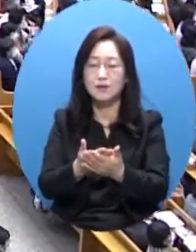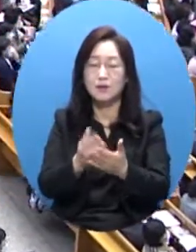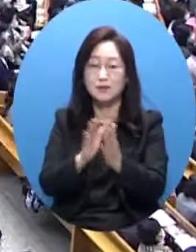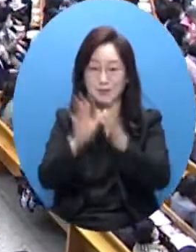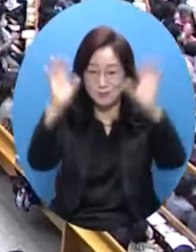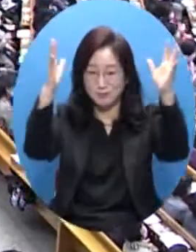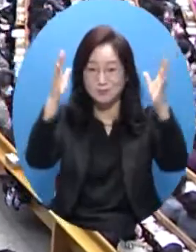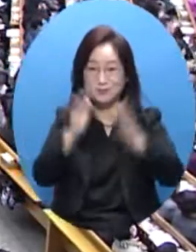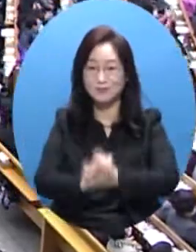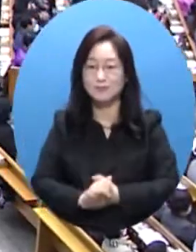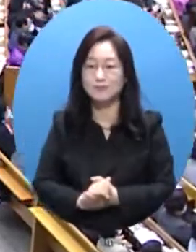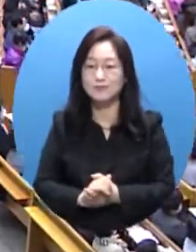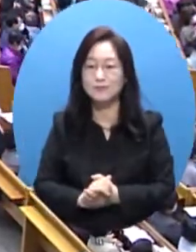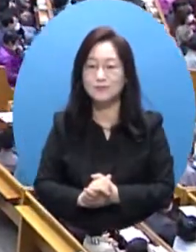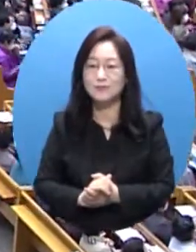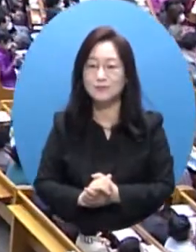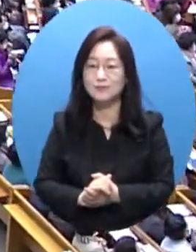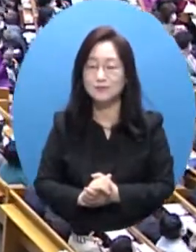할렐루야.